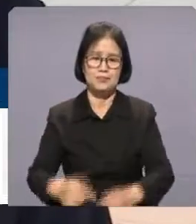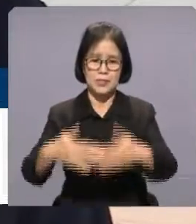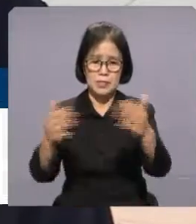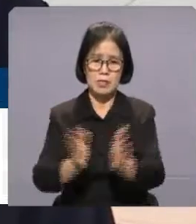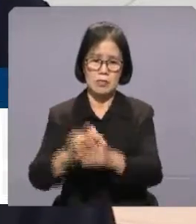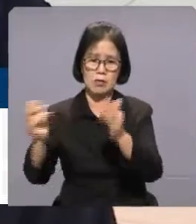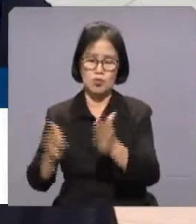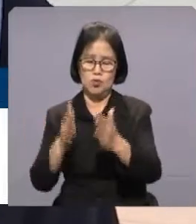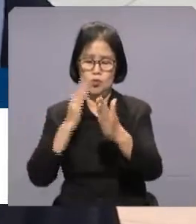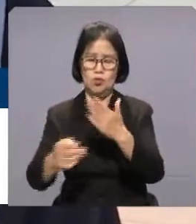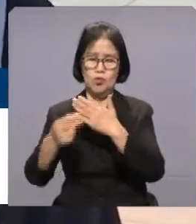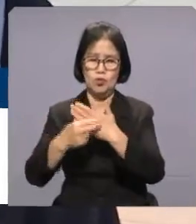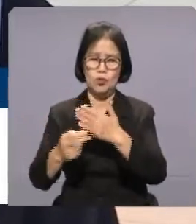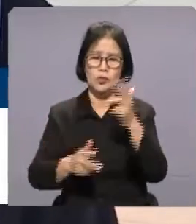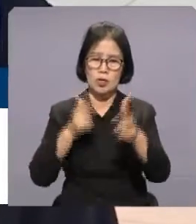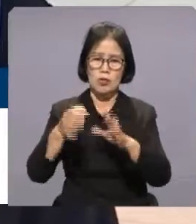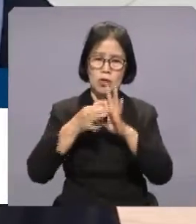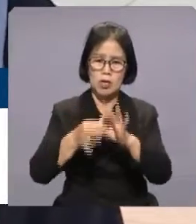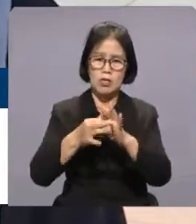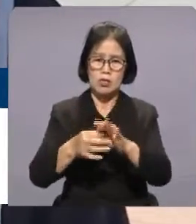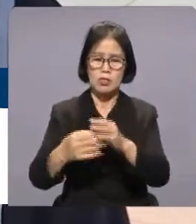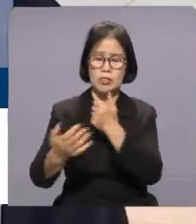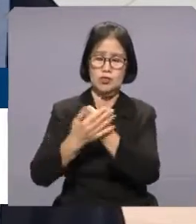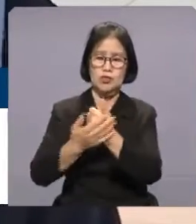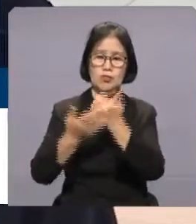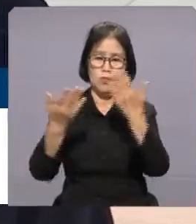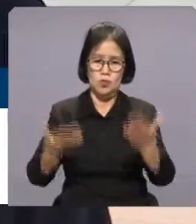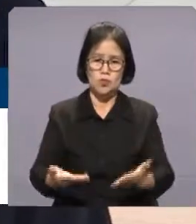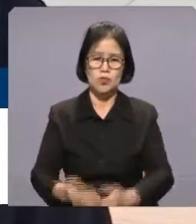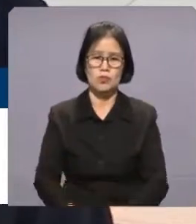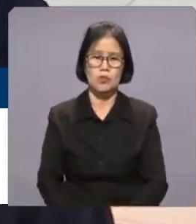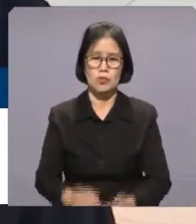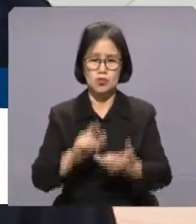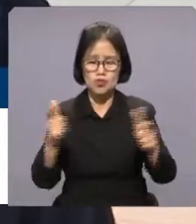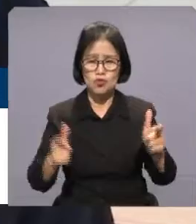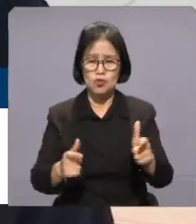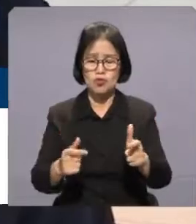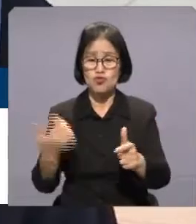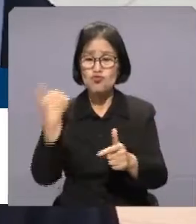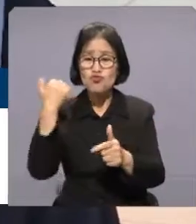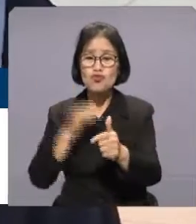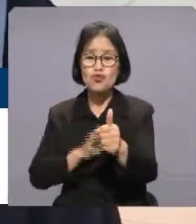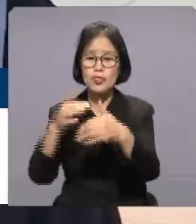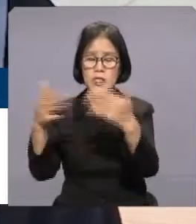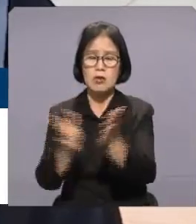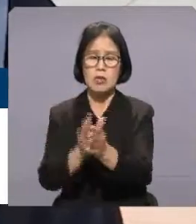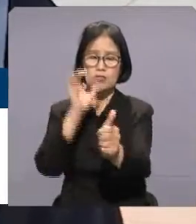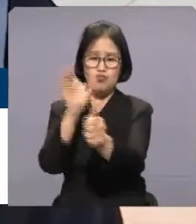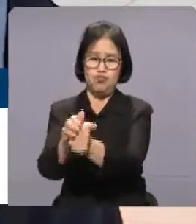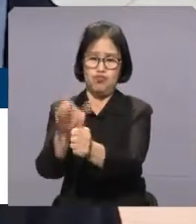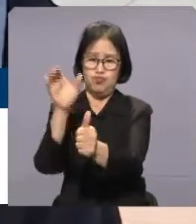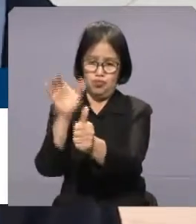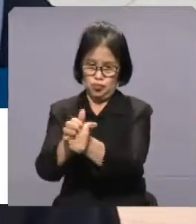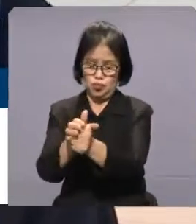공공의료사업과 관련한 것들을 지원을 받는데요 이것들을 다 수탁기관에서는